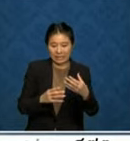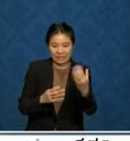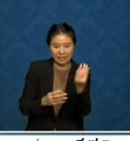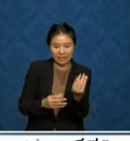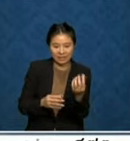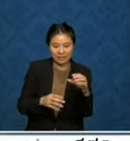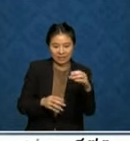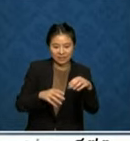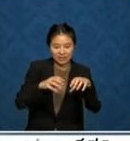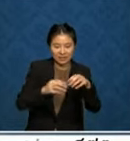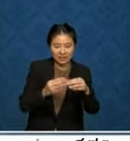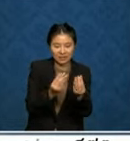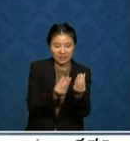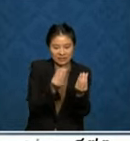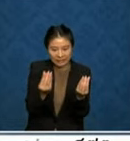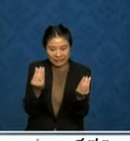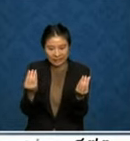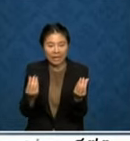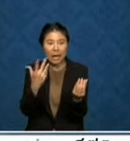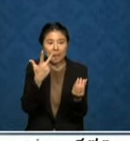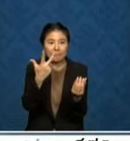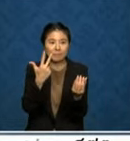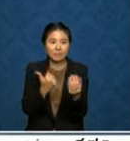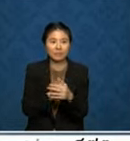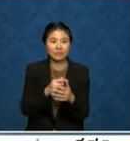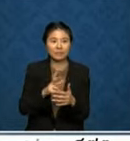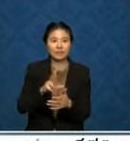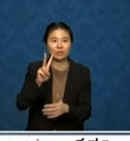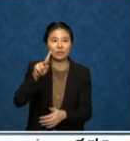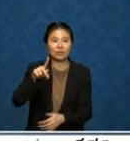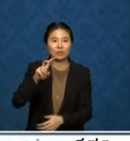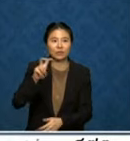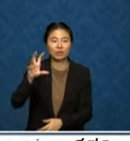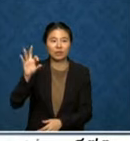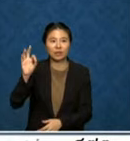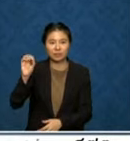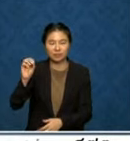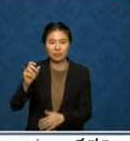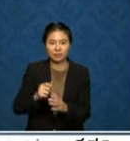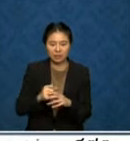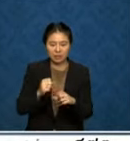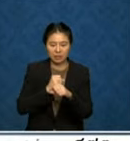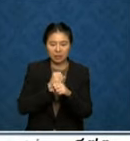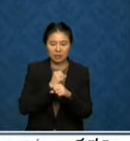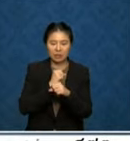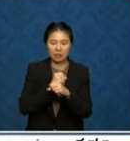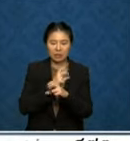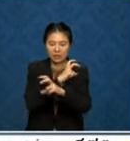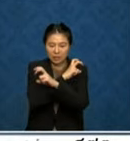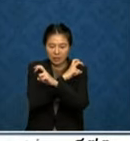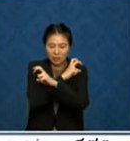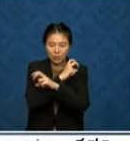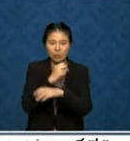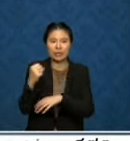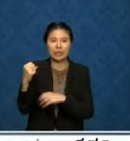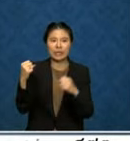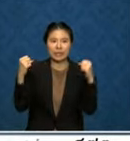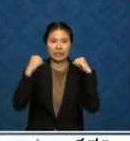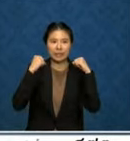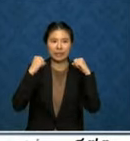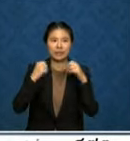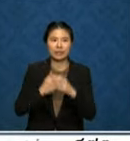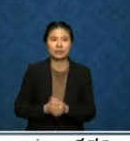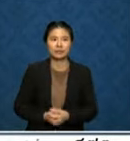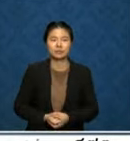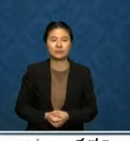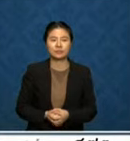นะฮะแล้วก็คอลลาเจนก็โฆษณาว่าบำรุงกระดูกทำให้หายปวดเข่านะฮะต่อไปครับ